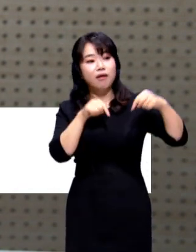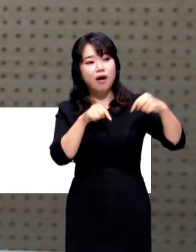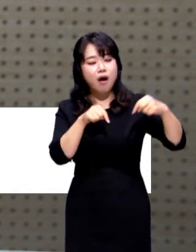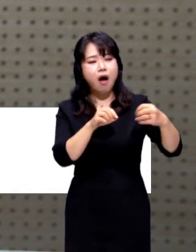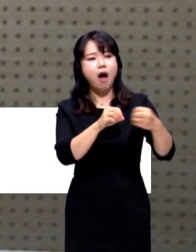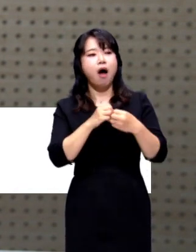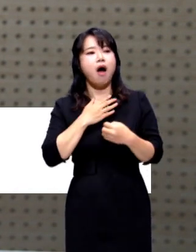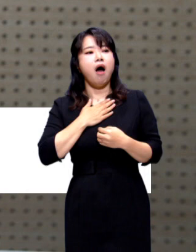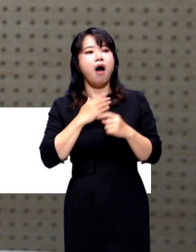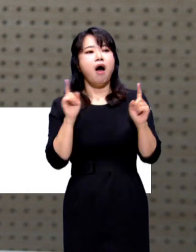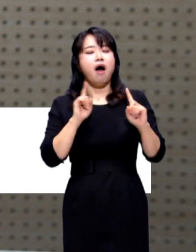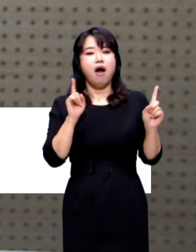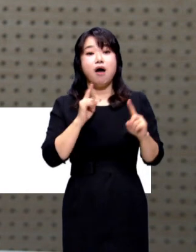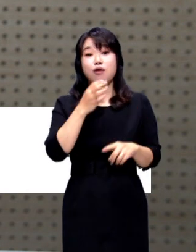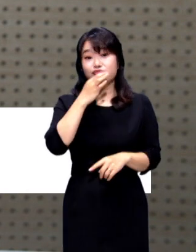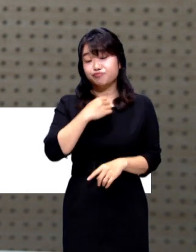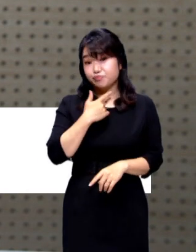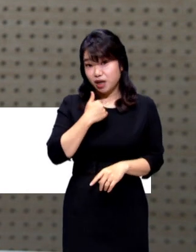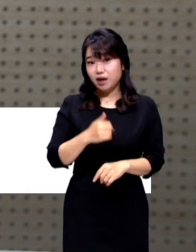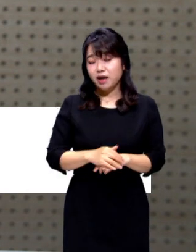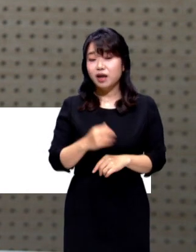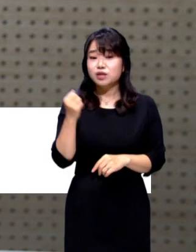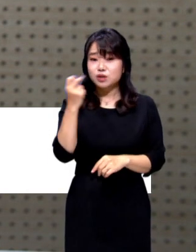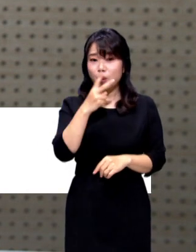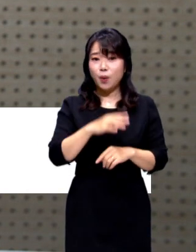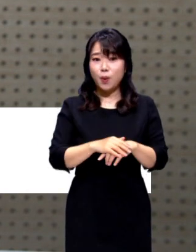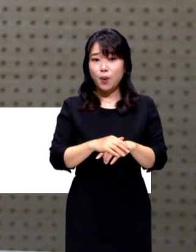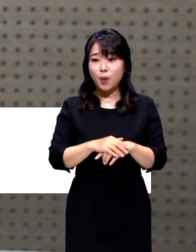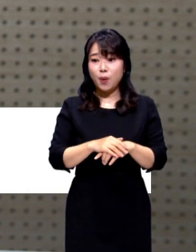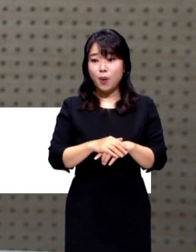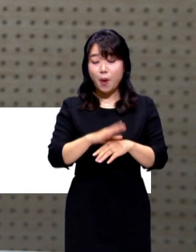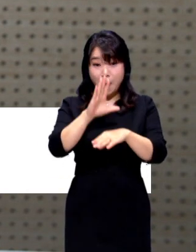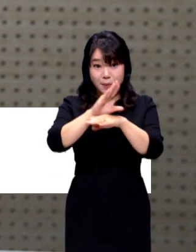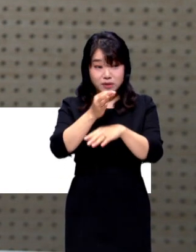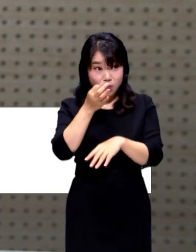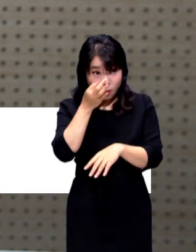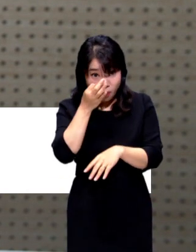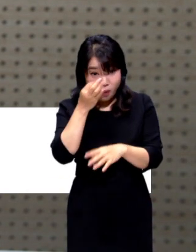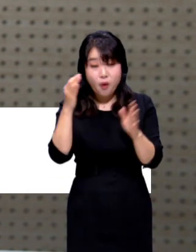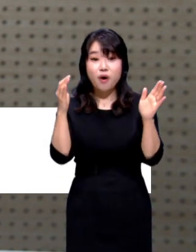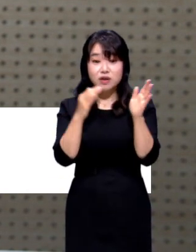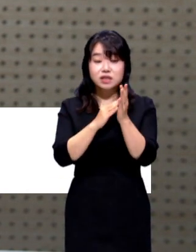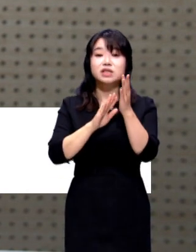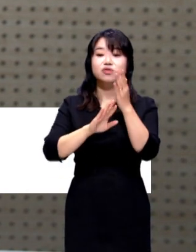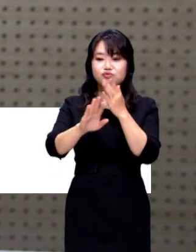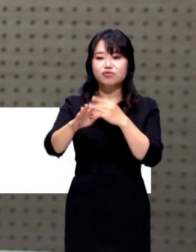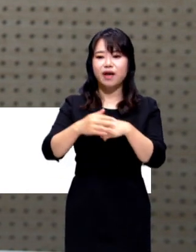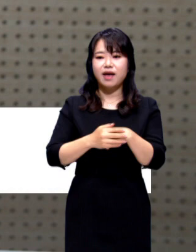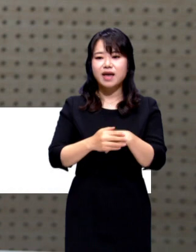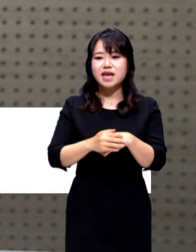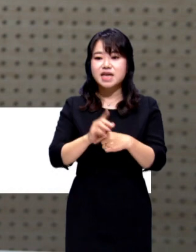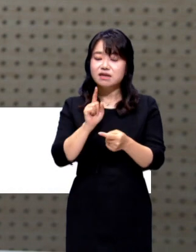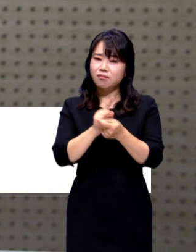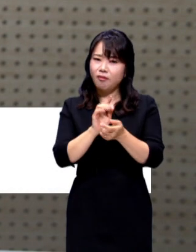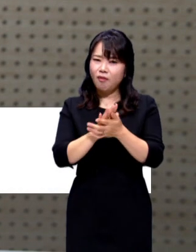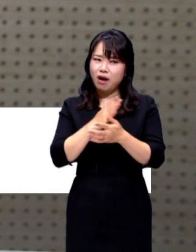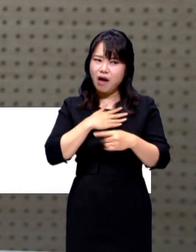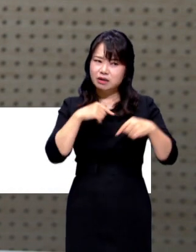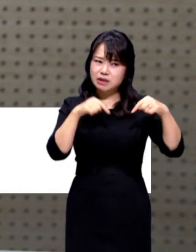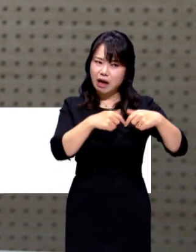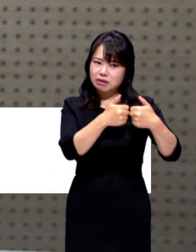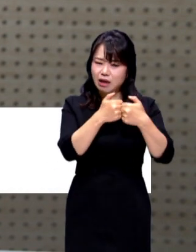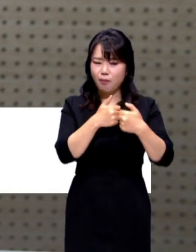되게 많더라고요. 그리고 또 이 방송을 보시는 시청자, 청취자분들도 상담 내가 생각했던